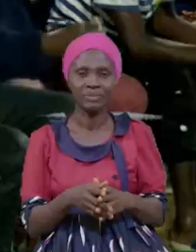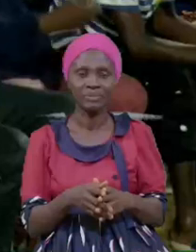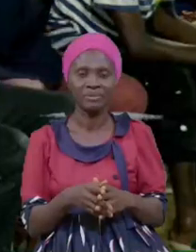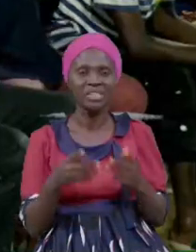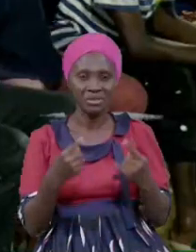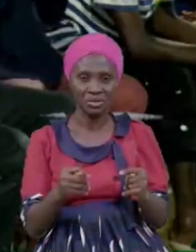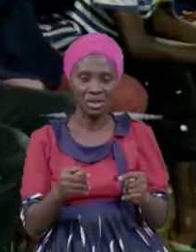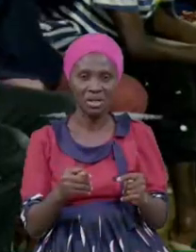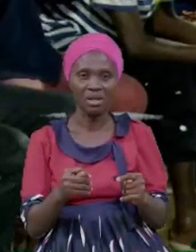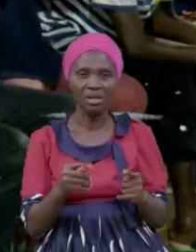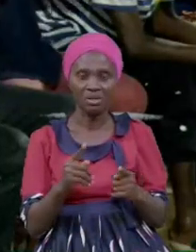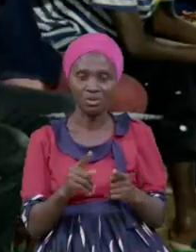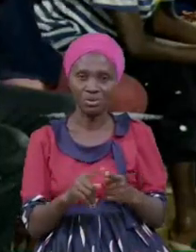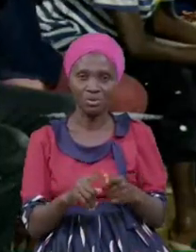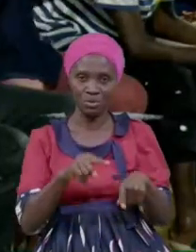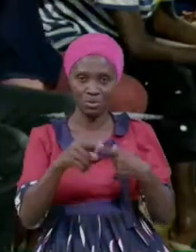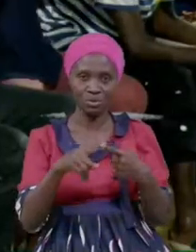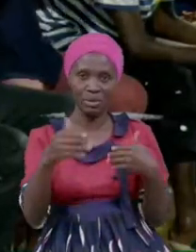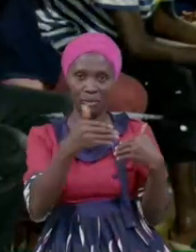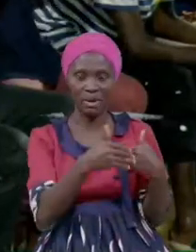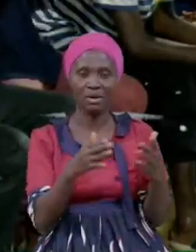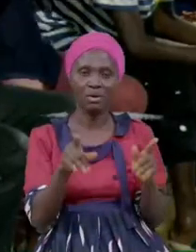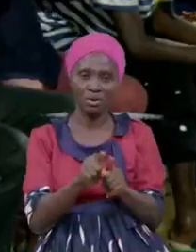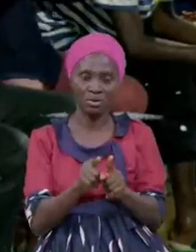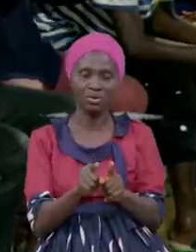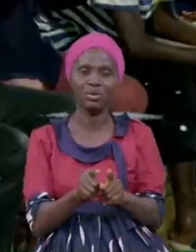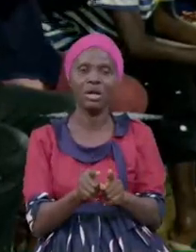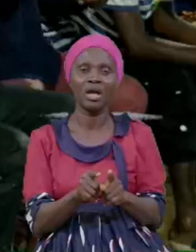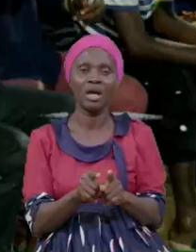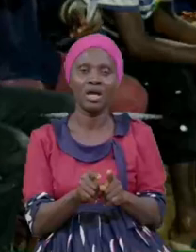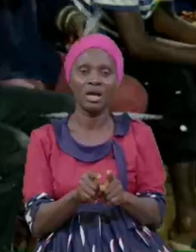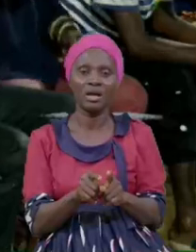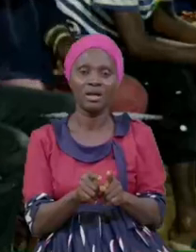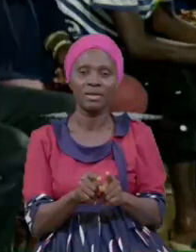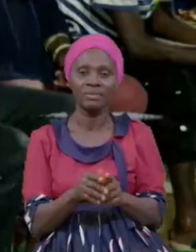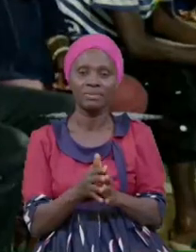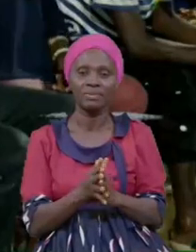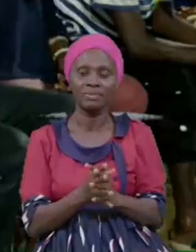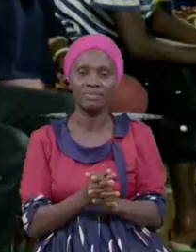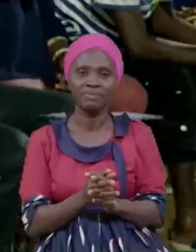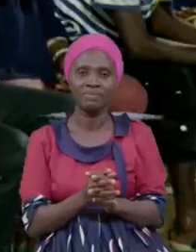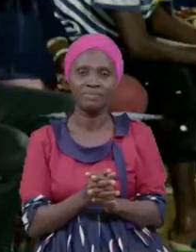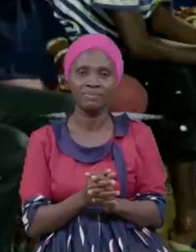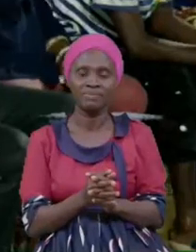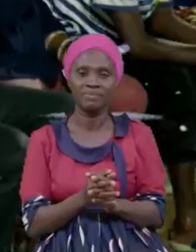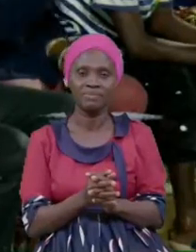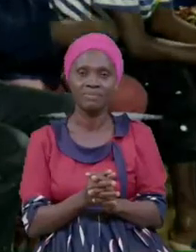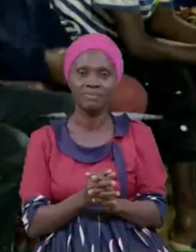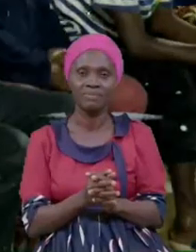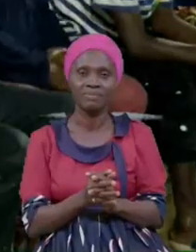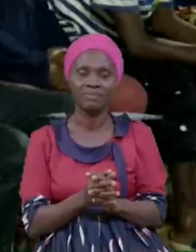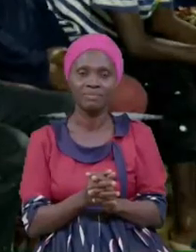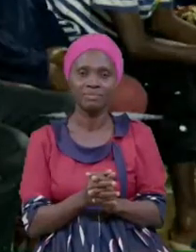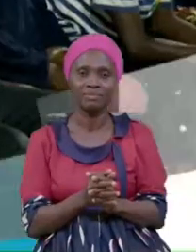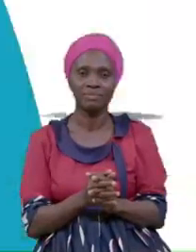Partout nous sommes. Ceux qui ont levé la main, s'il vous plaît, occupons-nous d'eux rapidement.